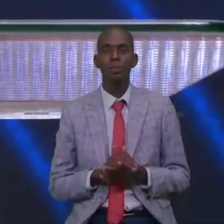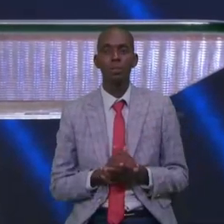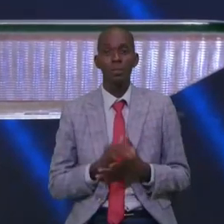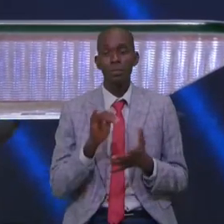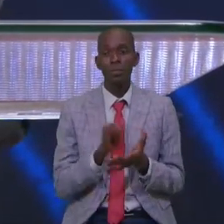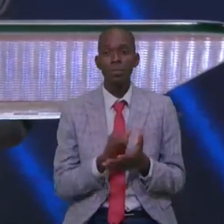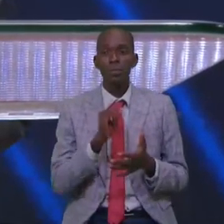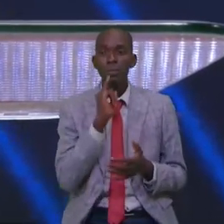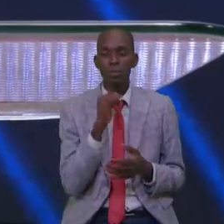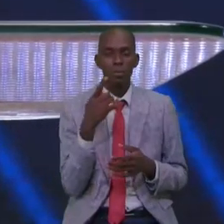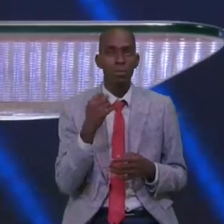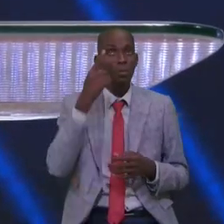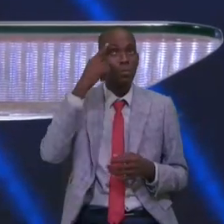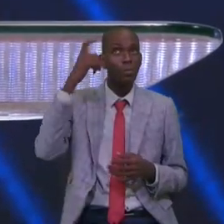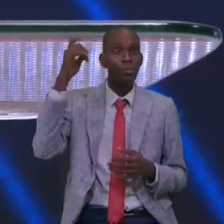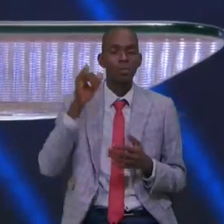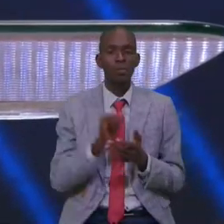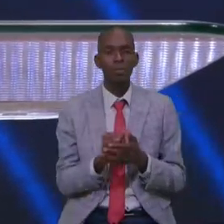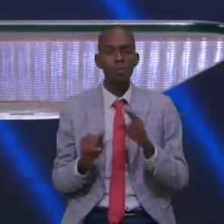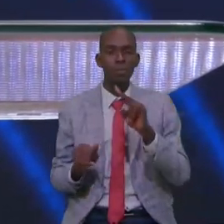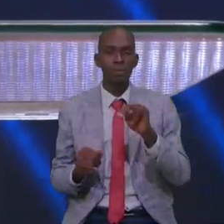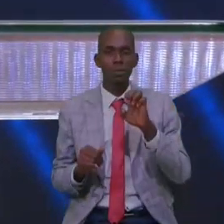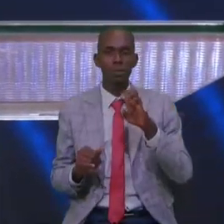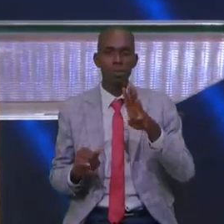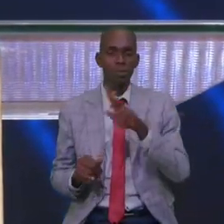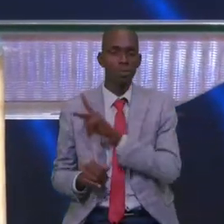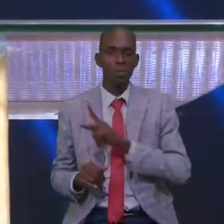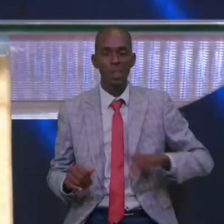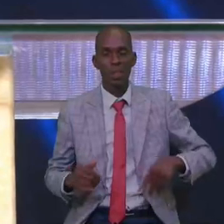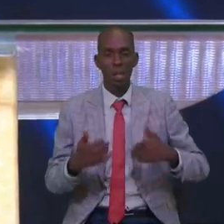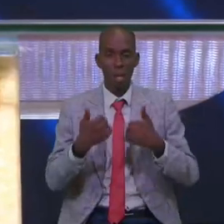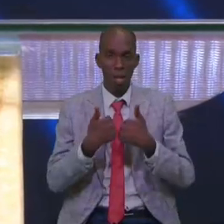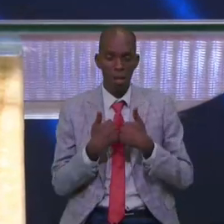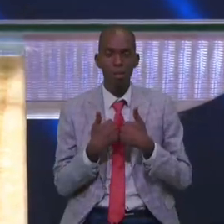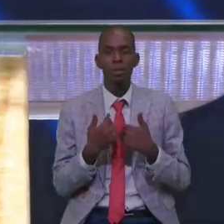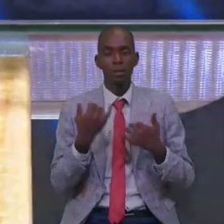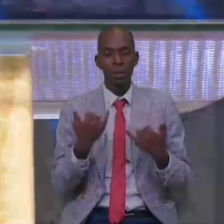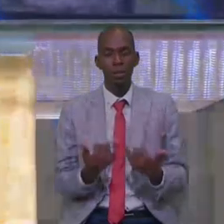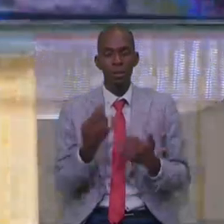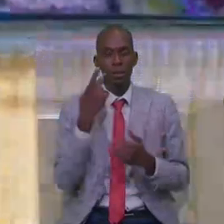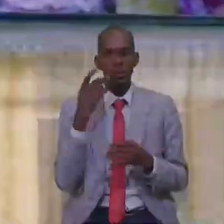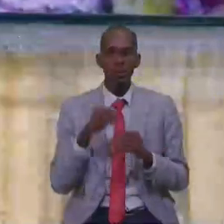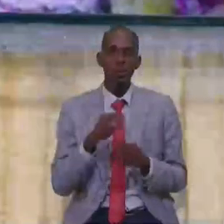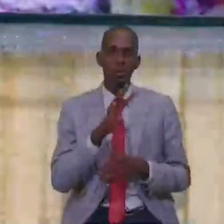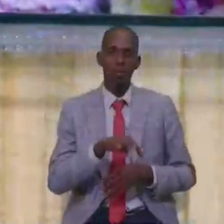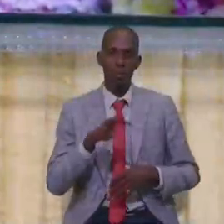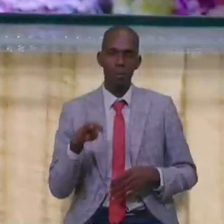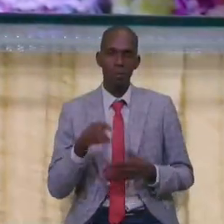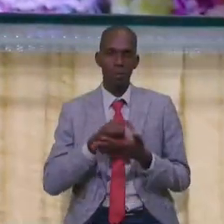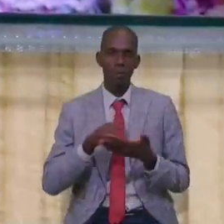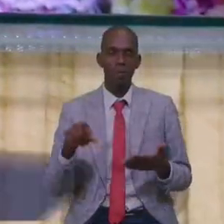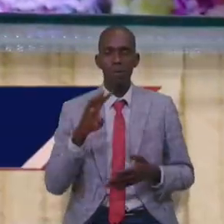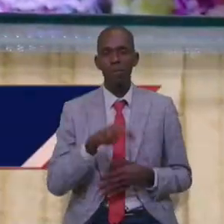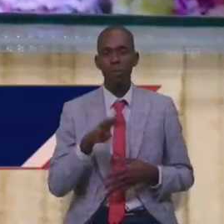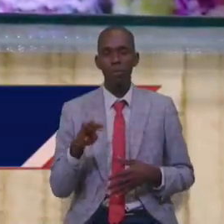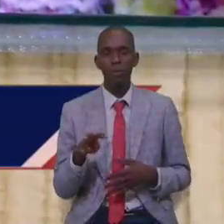C'est le songe qu'avait Nebuchadnezzar. Allons maintenant au verset 44. 44